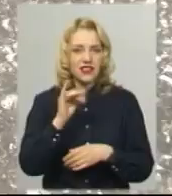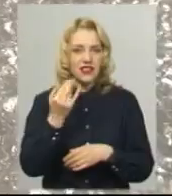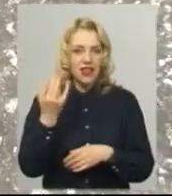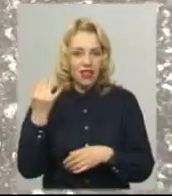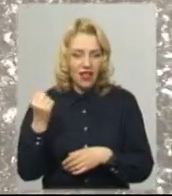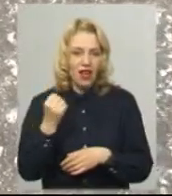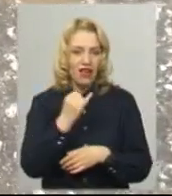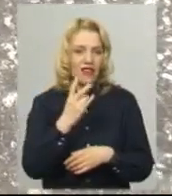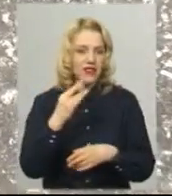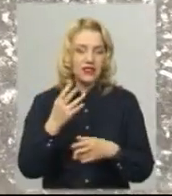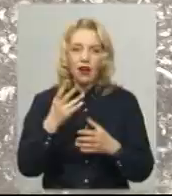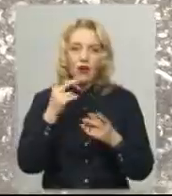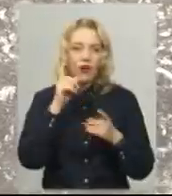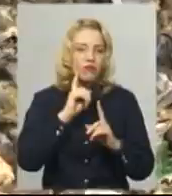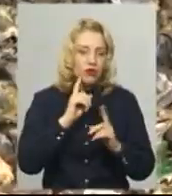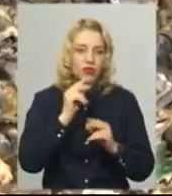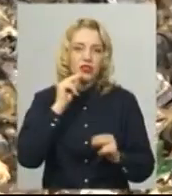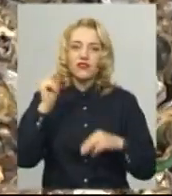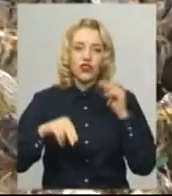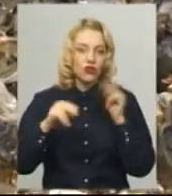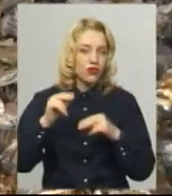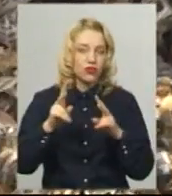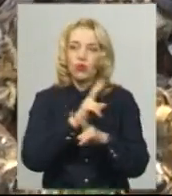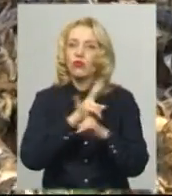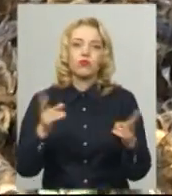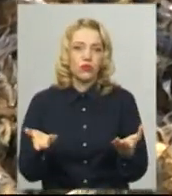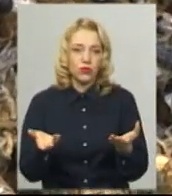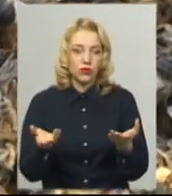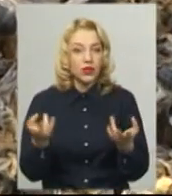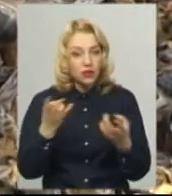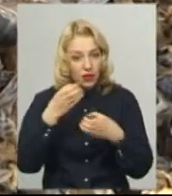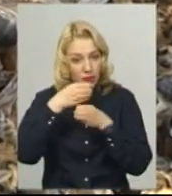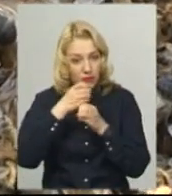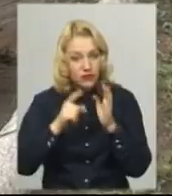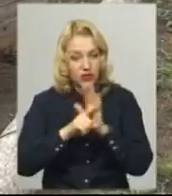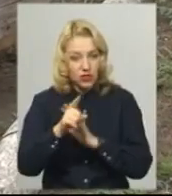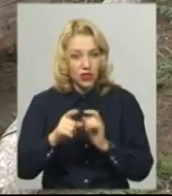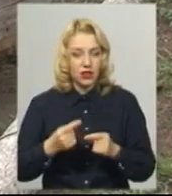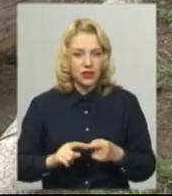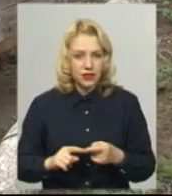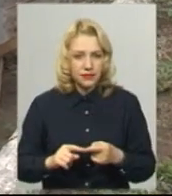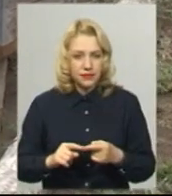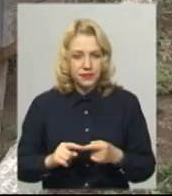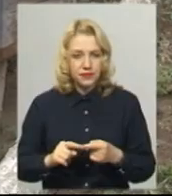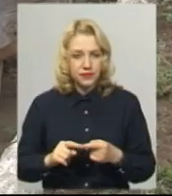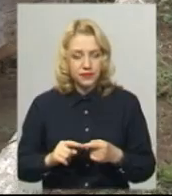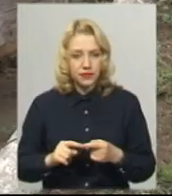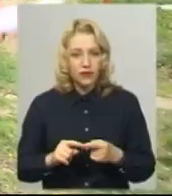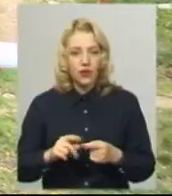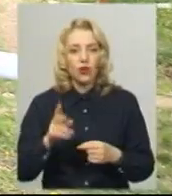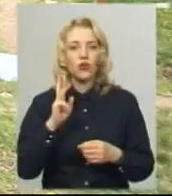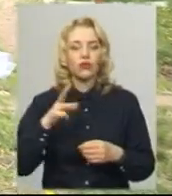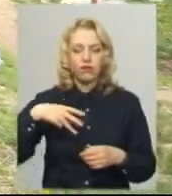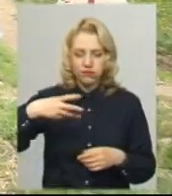аналізів, конкретні звинувачення нема кому висувати. Всі застосовували, але всі в різні періоди часу. От ти брескали пшеницю, ти брескали сад, ти